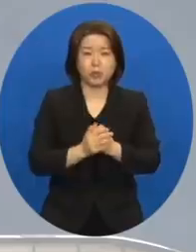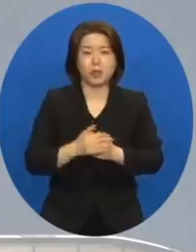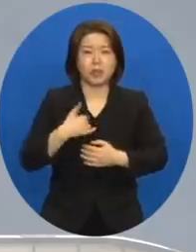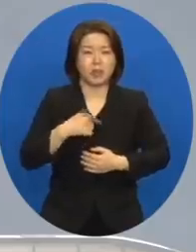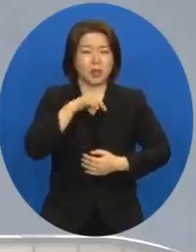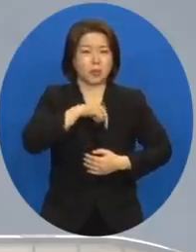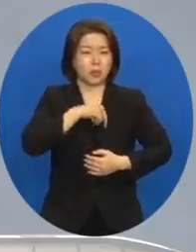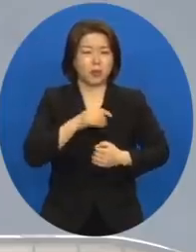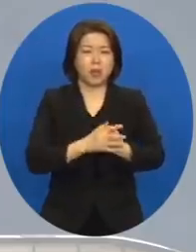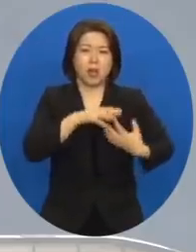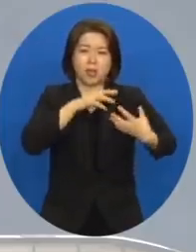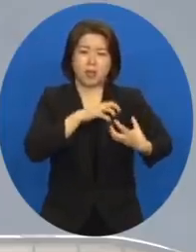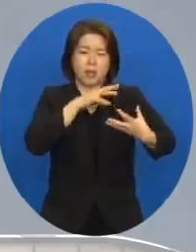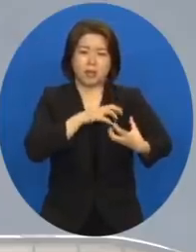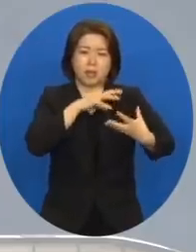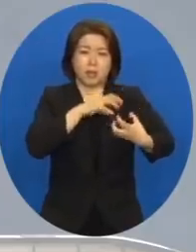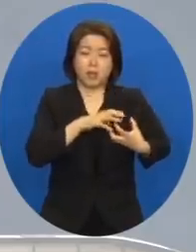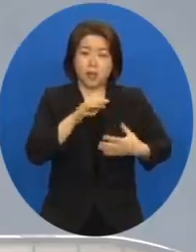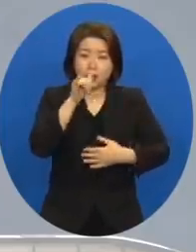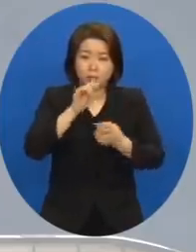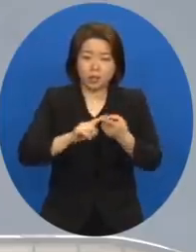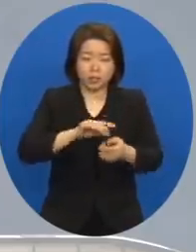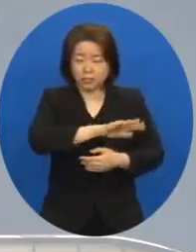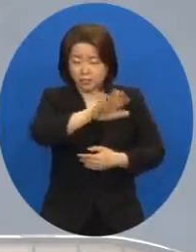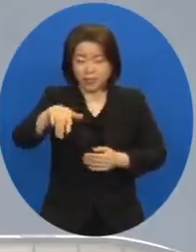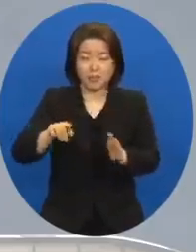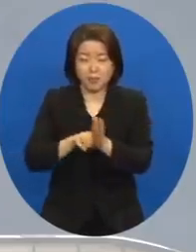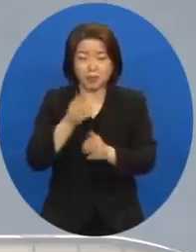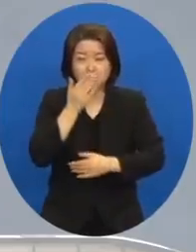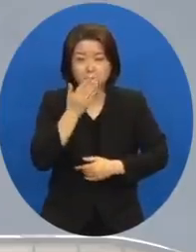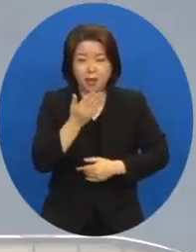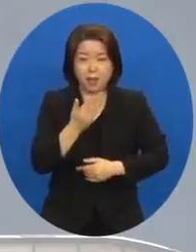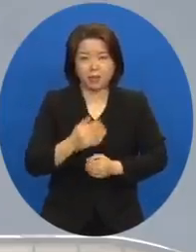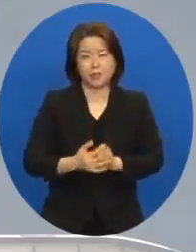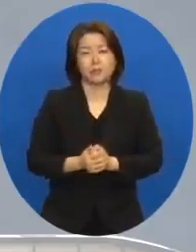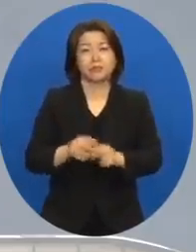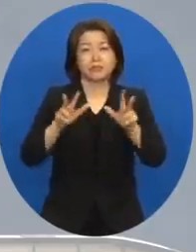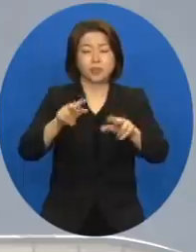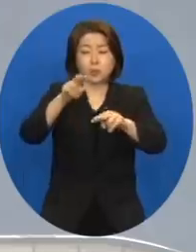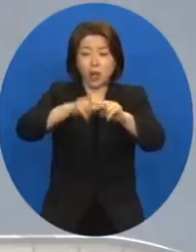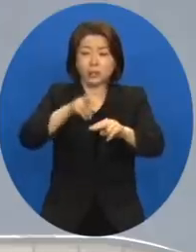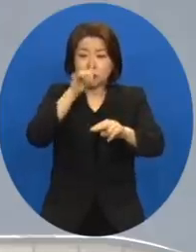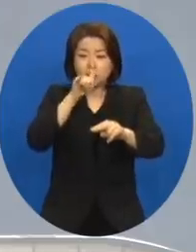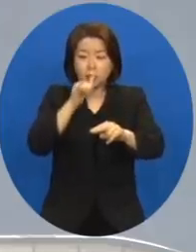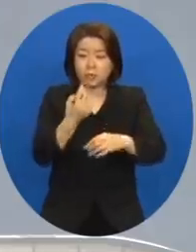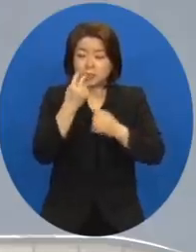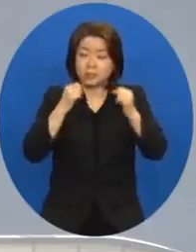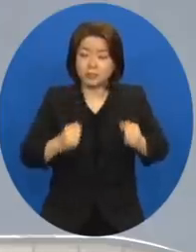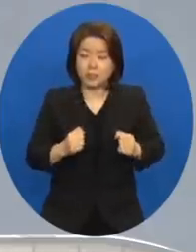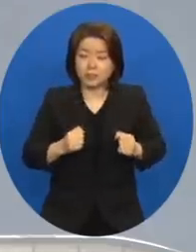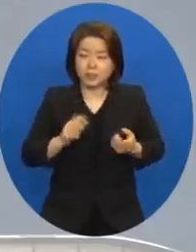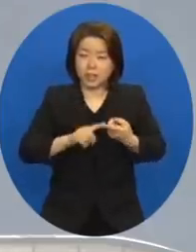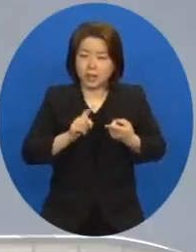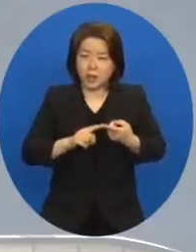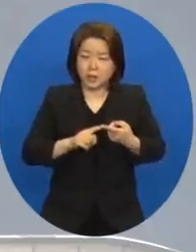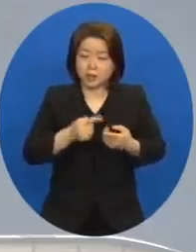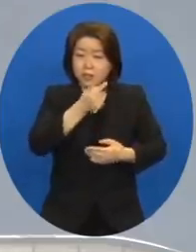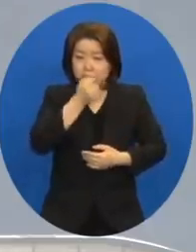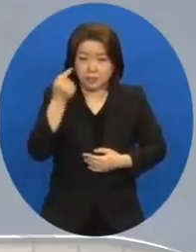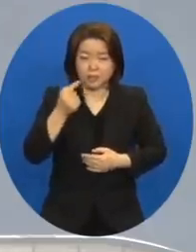지금 심장이 살아 움직이고 있음을 담 있자나요 지금 여러분 앉아 이 살아 있다는것 자체가 그 증거